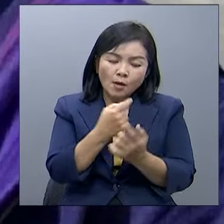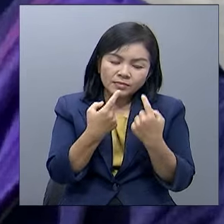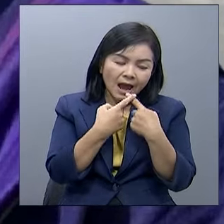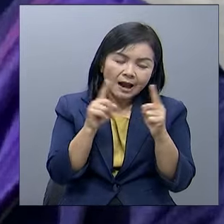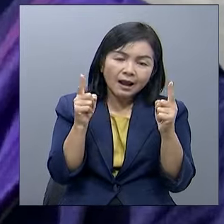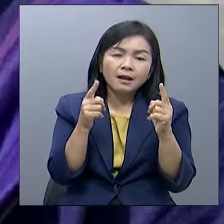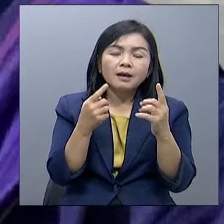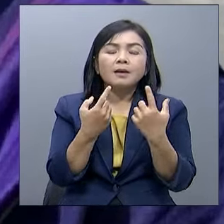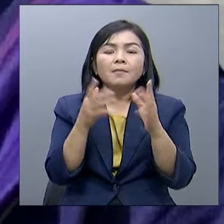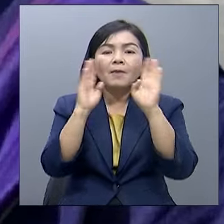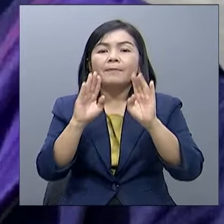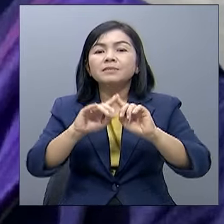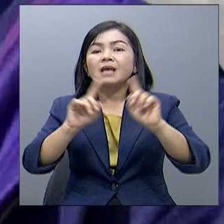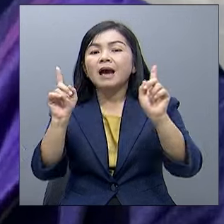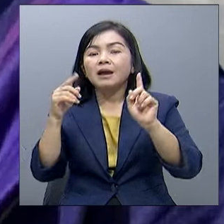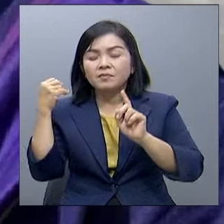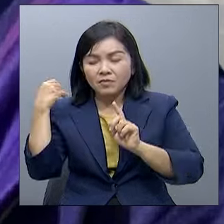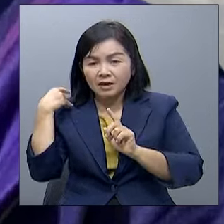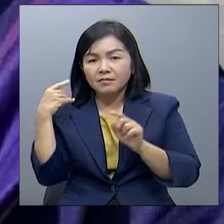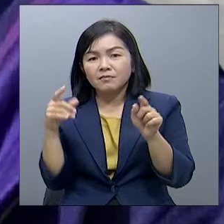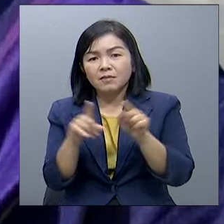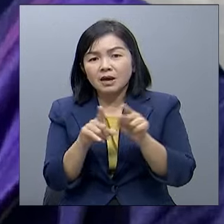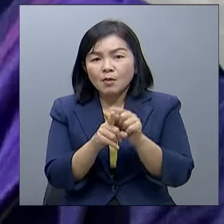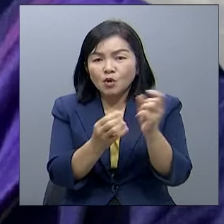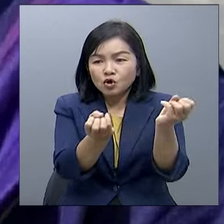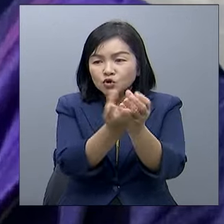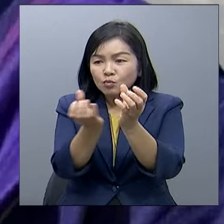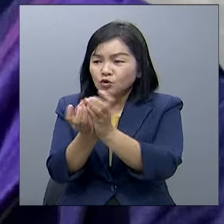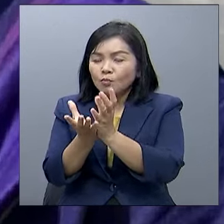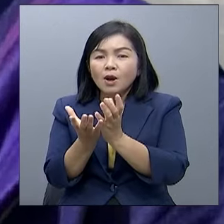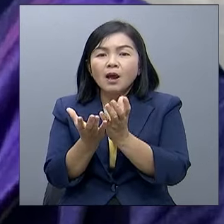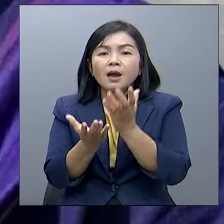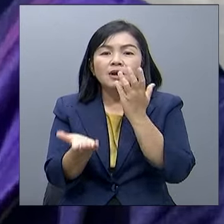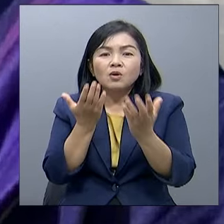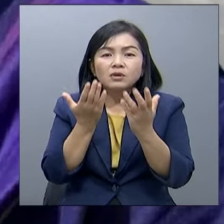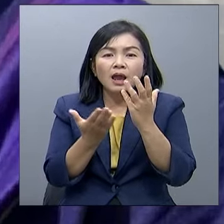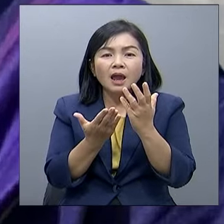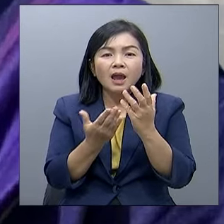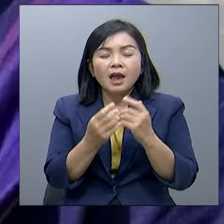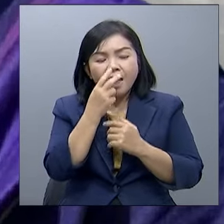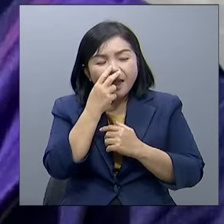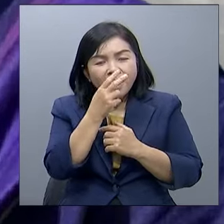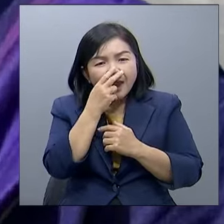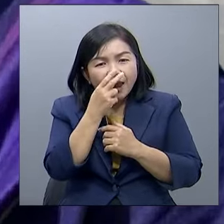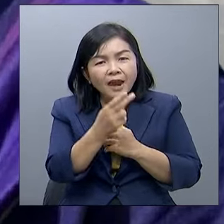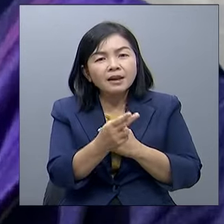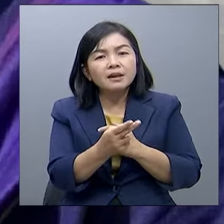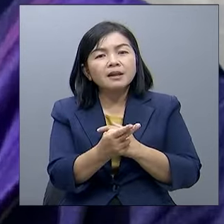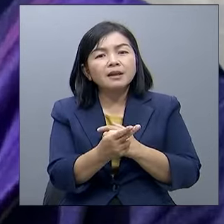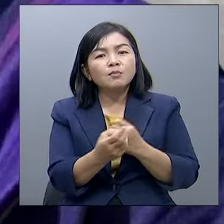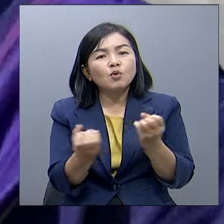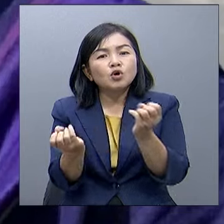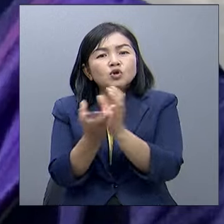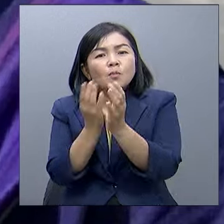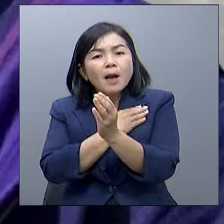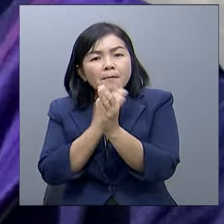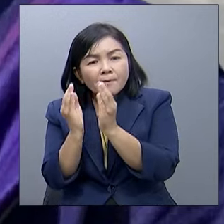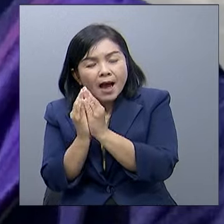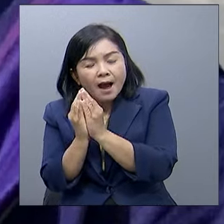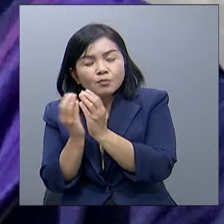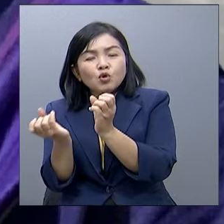ไอ้สมัยพระเสรีนิยมโดนดีคุณก็สะใจกันโอ้มีความสุขพอวันนี้พระฝั่งคุณโดนบ้างก็อย่าบ่นเล